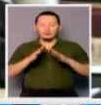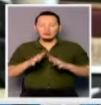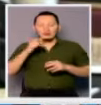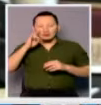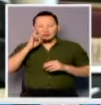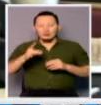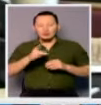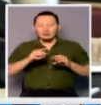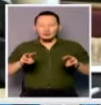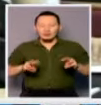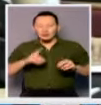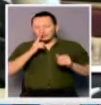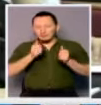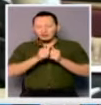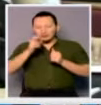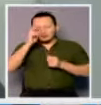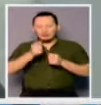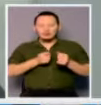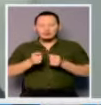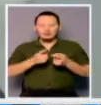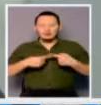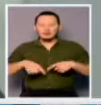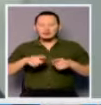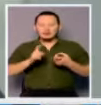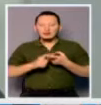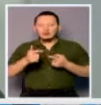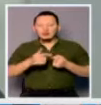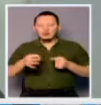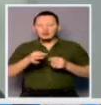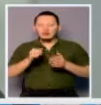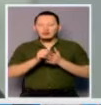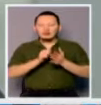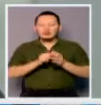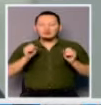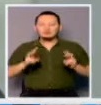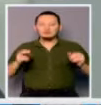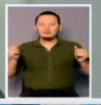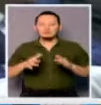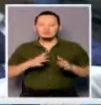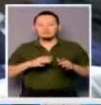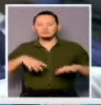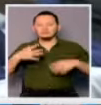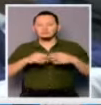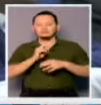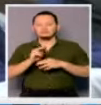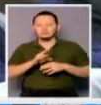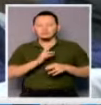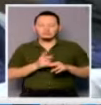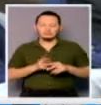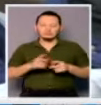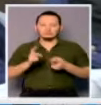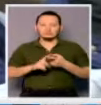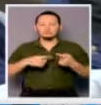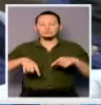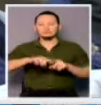Республикасы президенті жанындағы мемлекеттік басқару академиясының Атырау облысы бойынша филиалының ұйымдастыруымен семинар-тренинг өтті. Семинар барысында